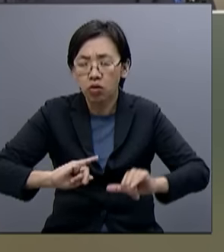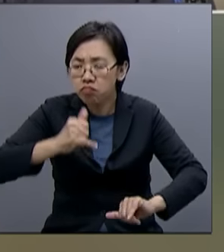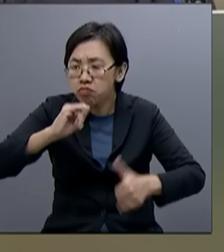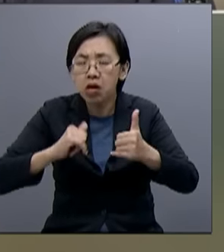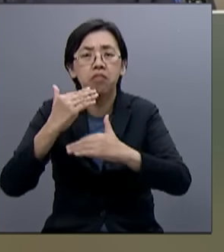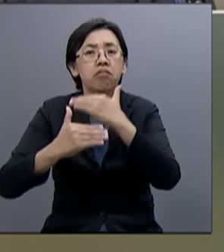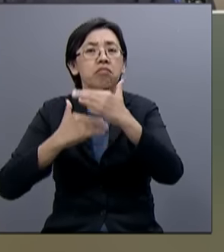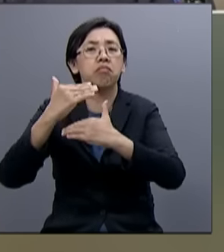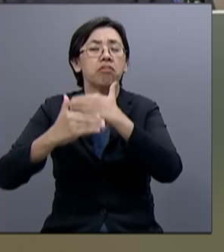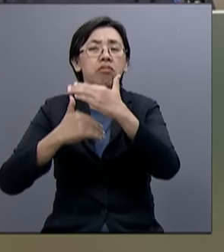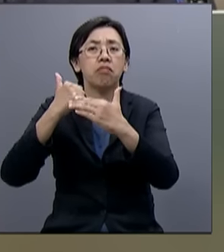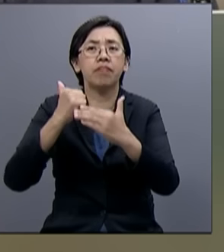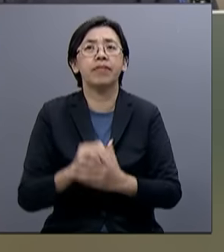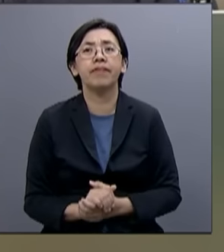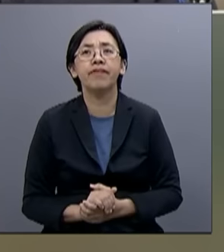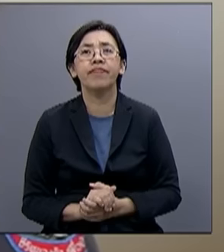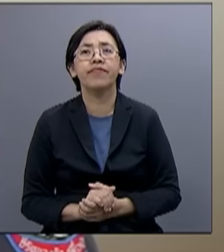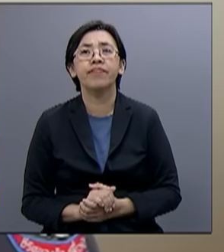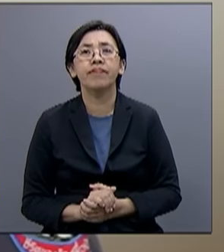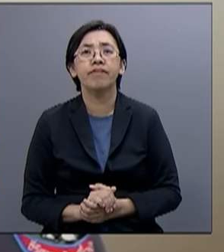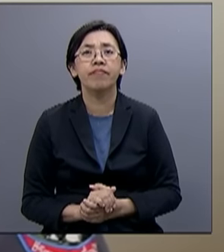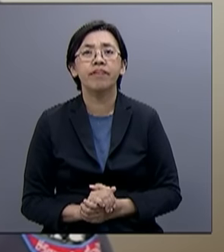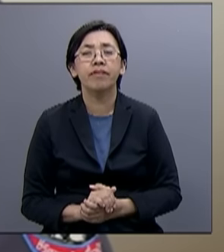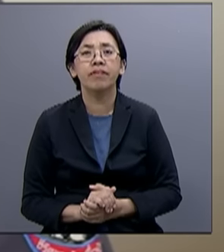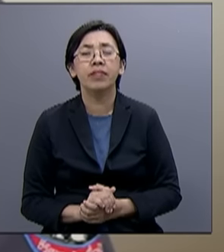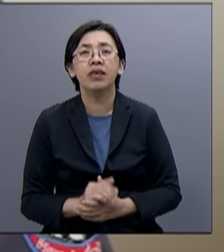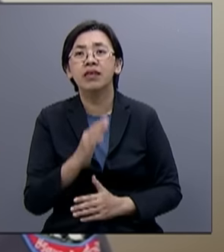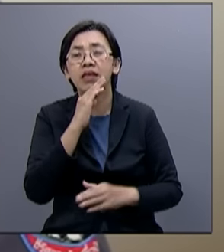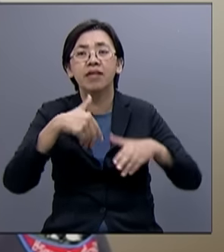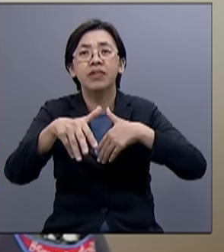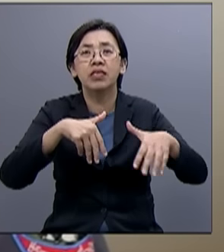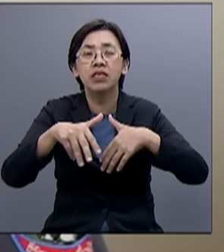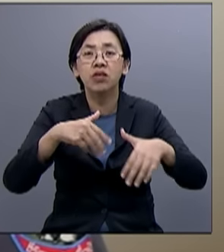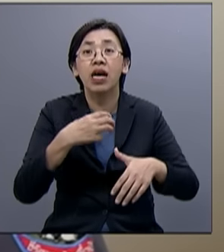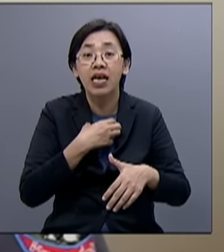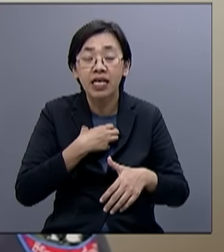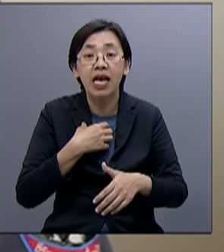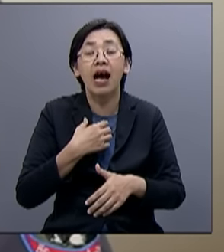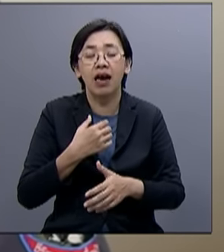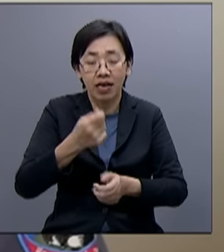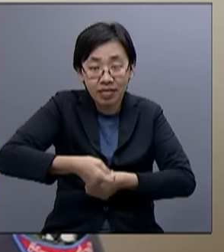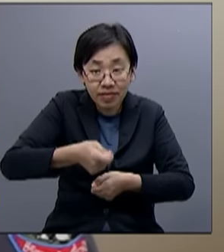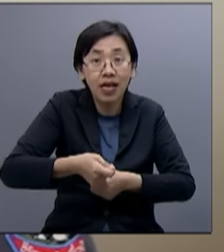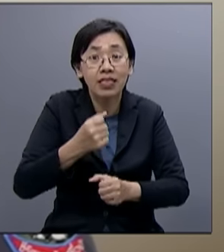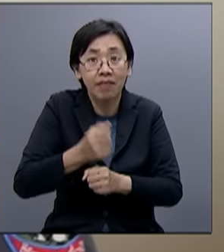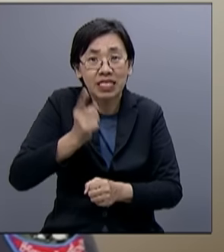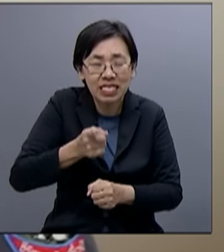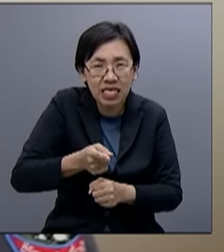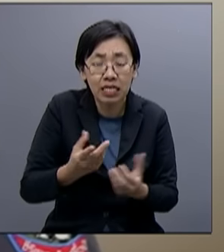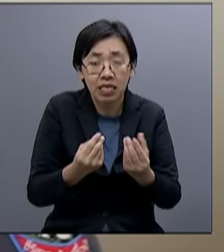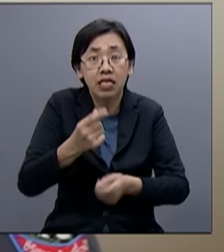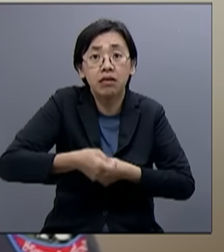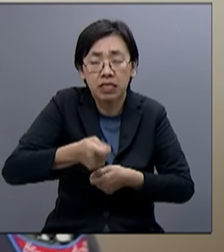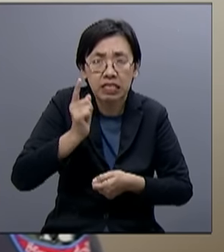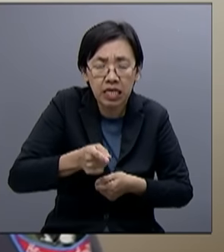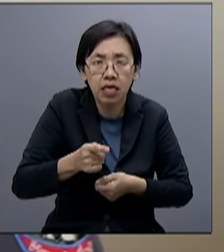อยู่ตรนั้นต้ใช้คำว่า ถ้าลสสดอนต้องการททำกินจริงอัี้คือทางแก้วไ